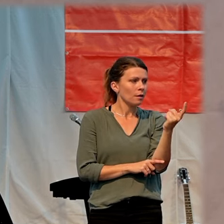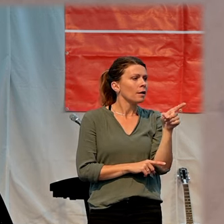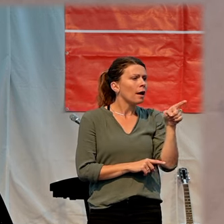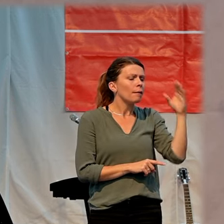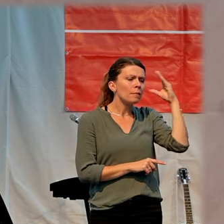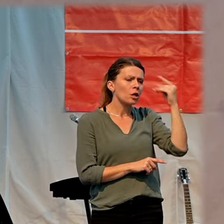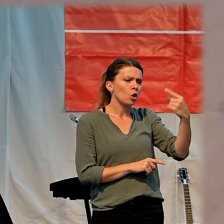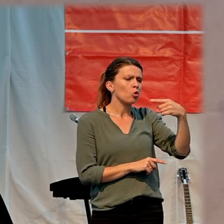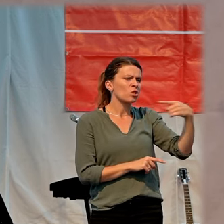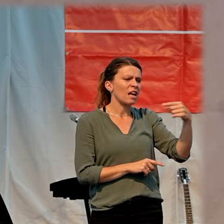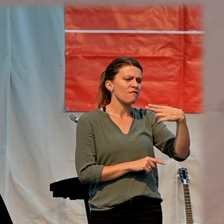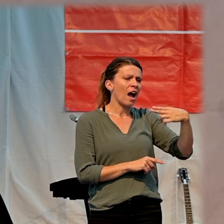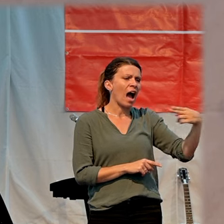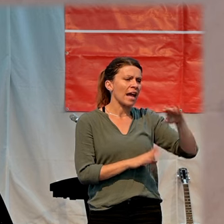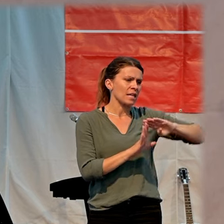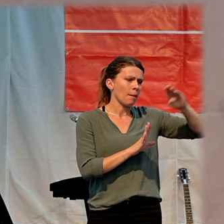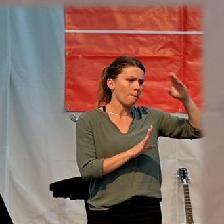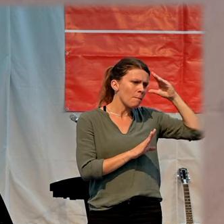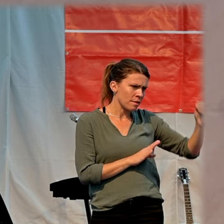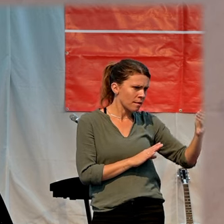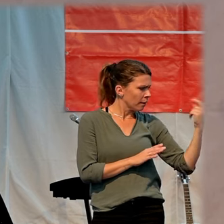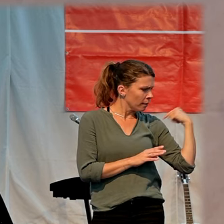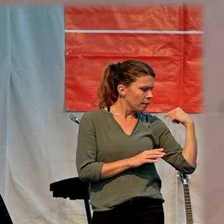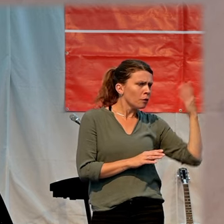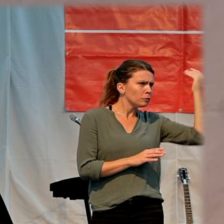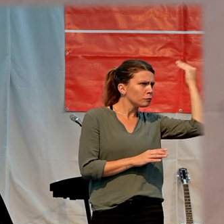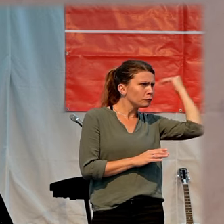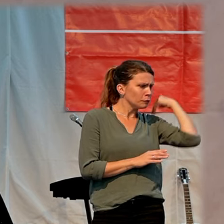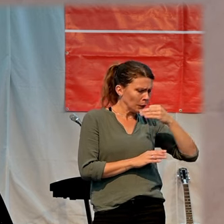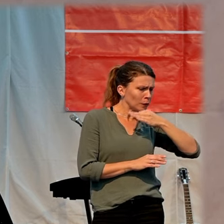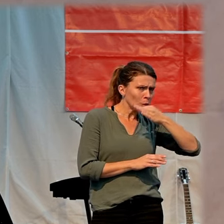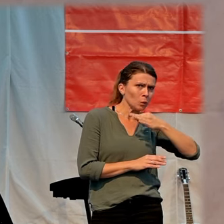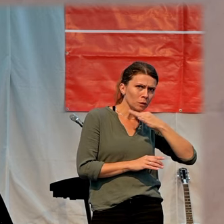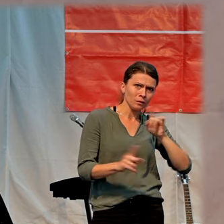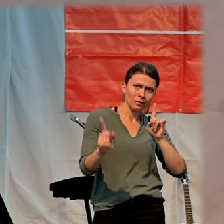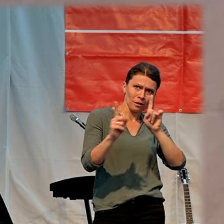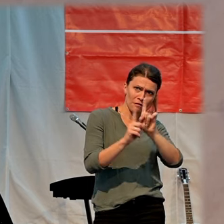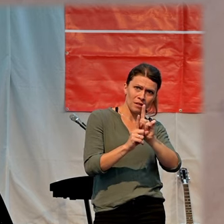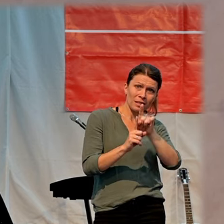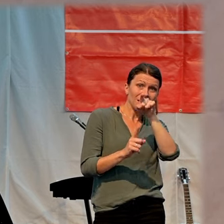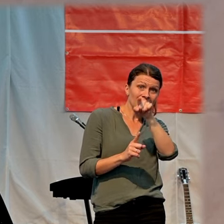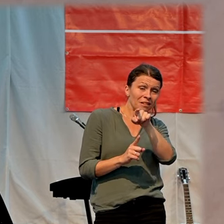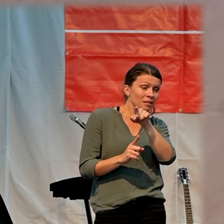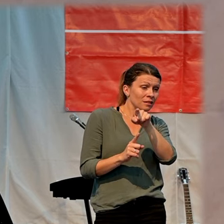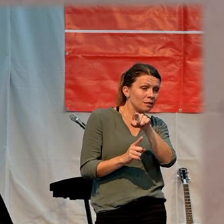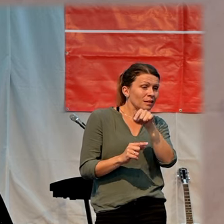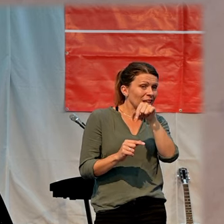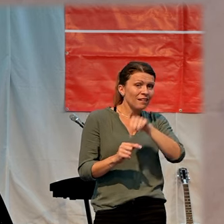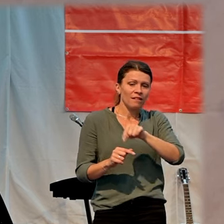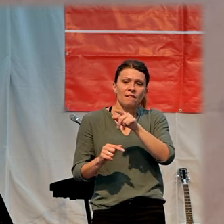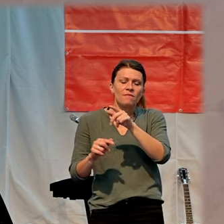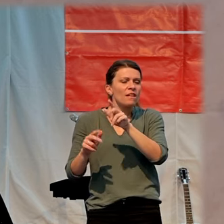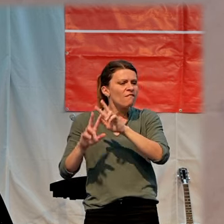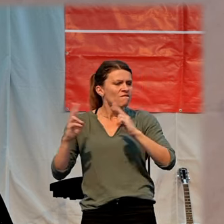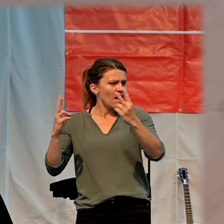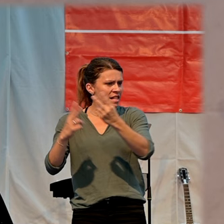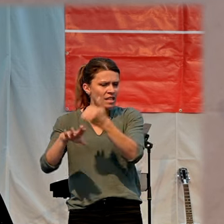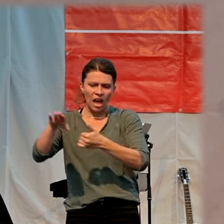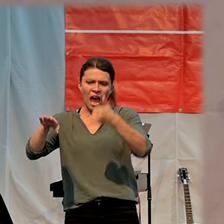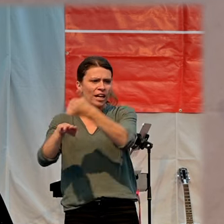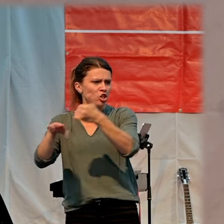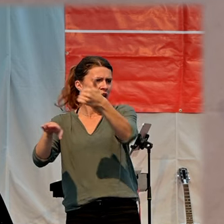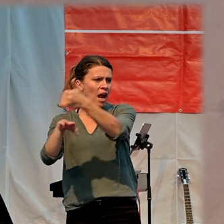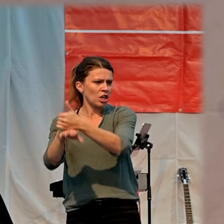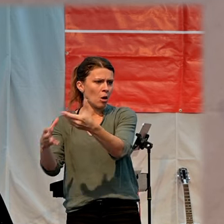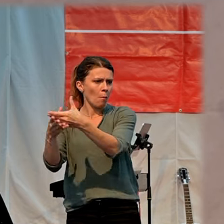einer Konferenz, da war ich noch ein Jugendlicher. Und ich schätzte ihn sehr. Die Herren dieser Welt gehen, unser